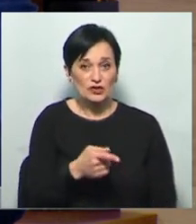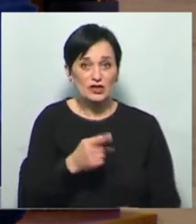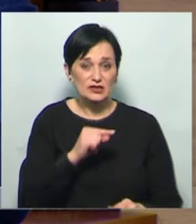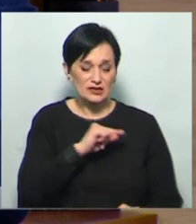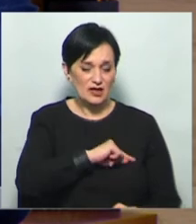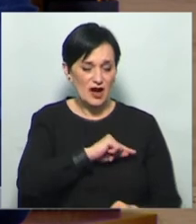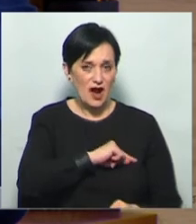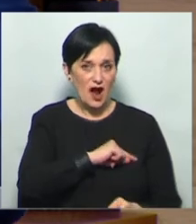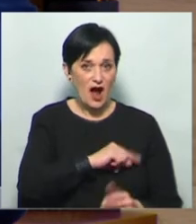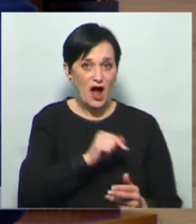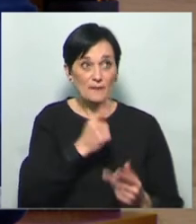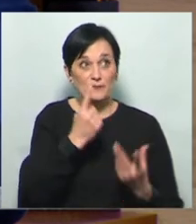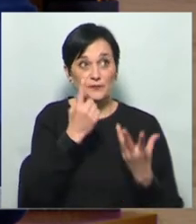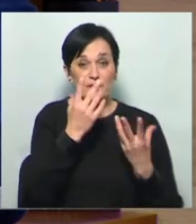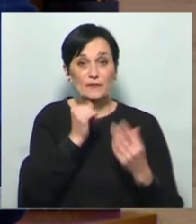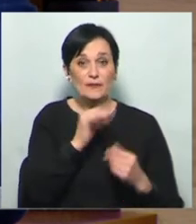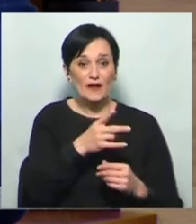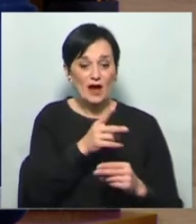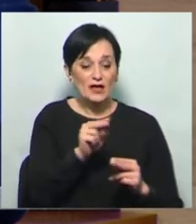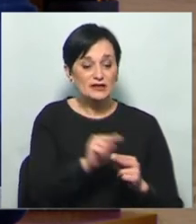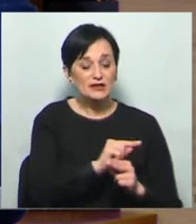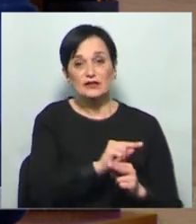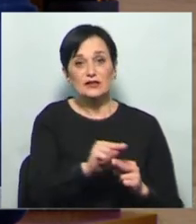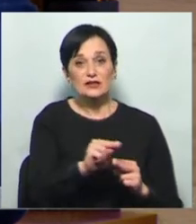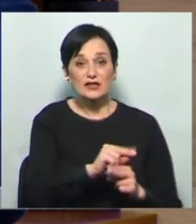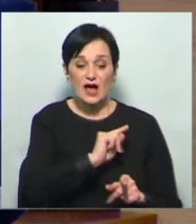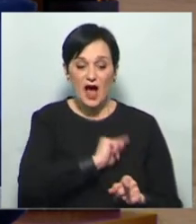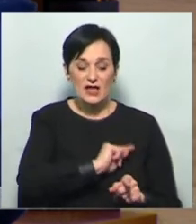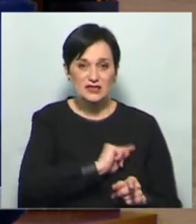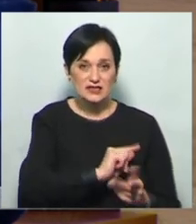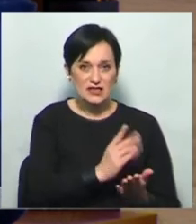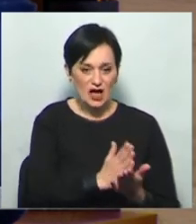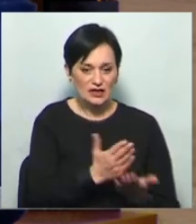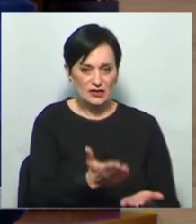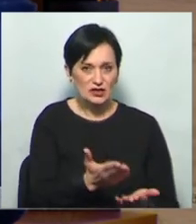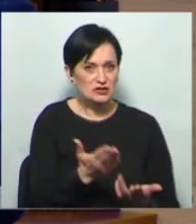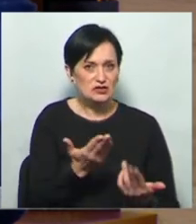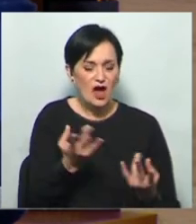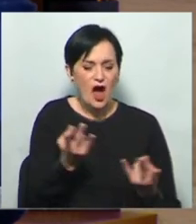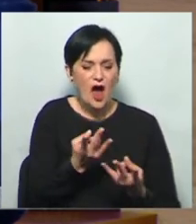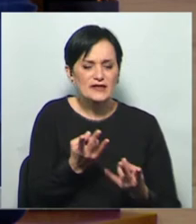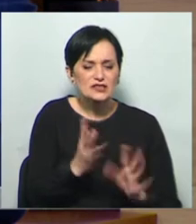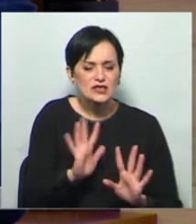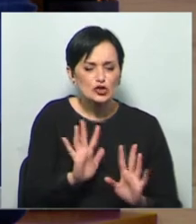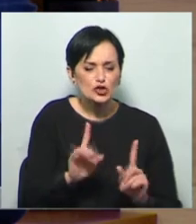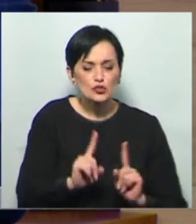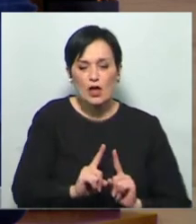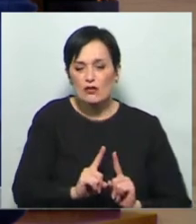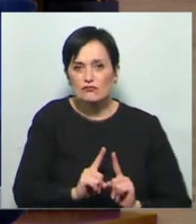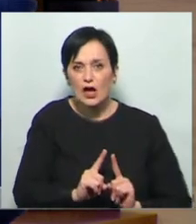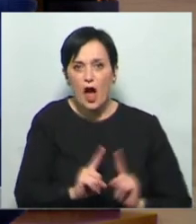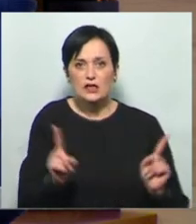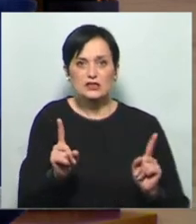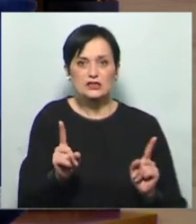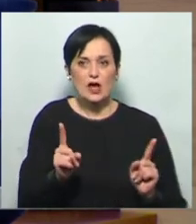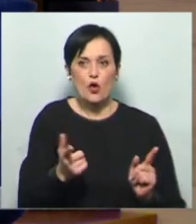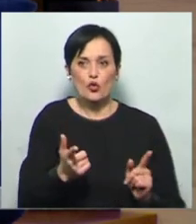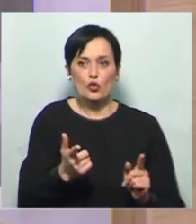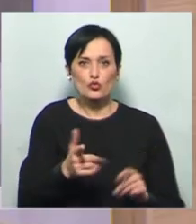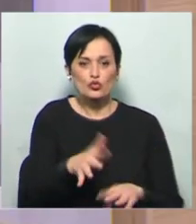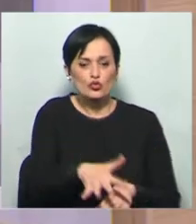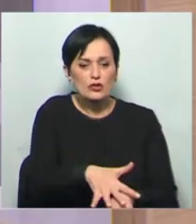ამბულატორიული ხასიათი აქვს, ან დღის სტაციონარის ხასიათი აქვს და არ საჭიროებს რაღაც განსაკუთრებულ